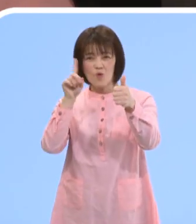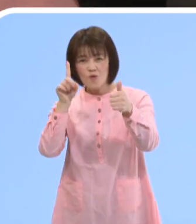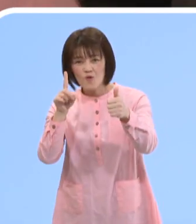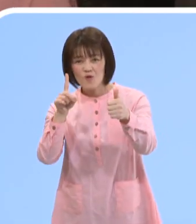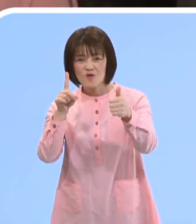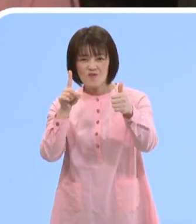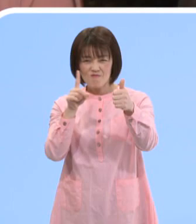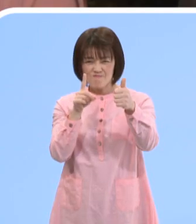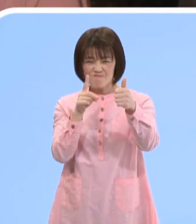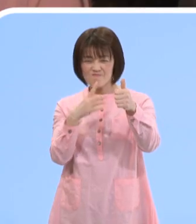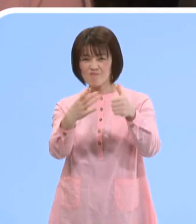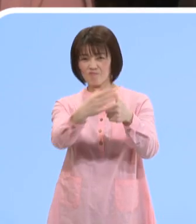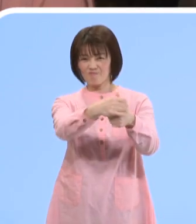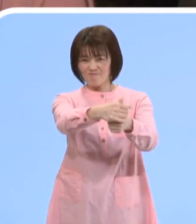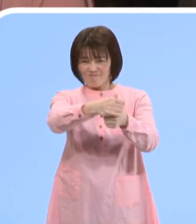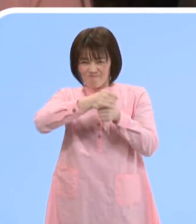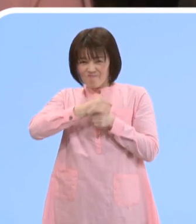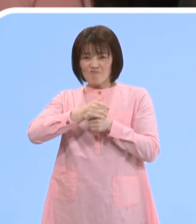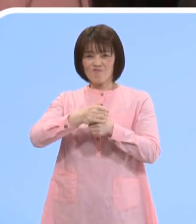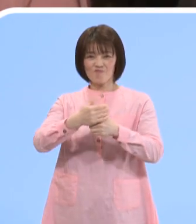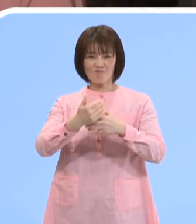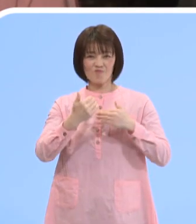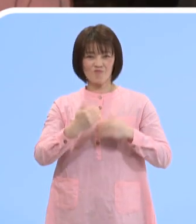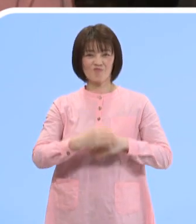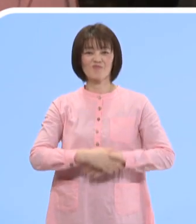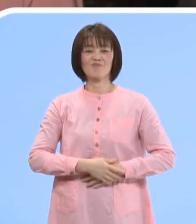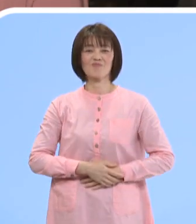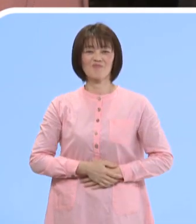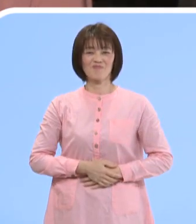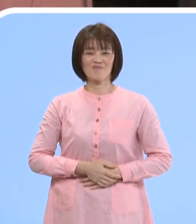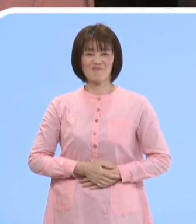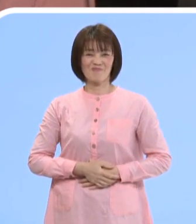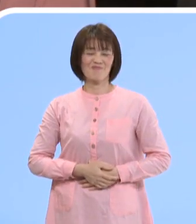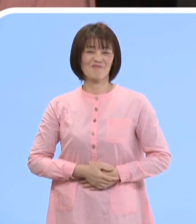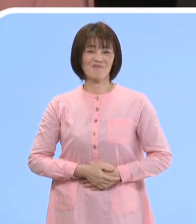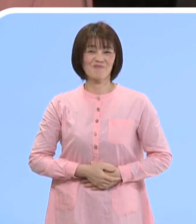どこや。 怖いね。 絶対捕まえてやるからね。